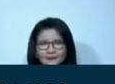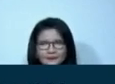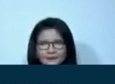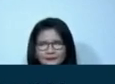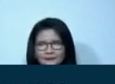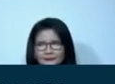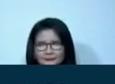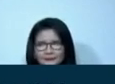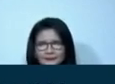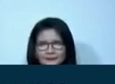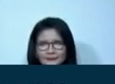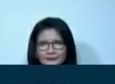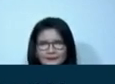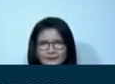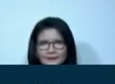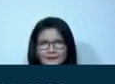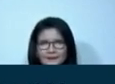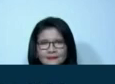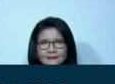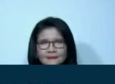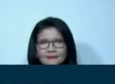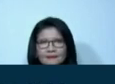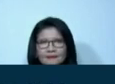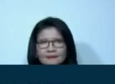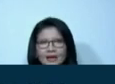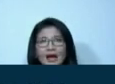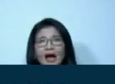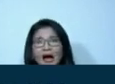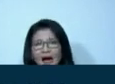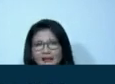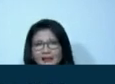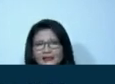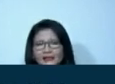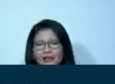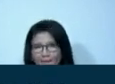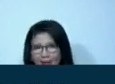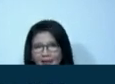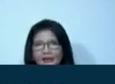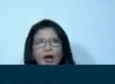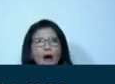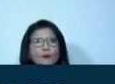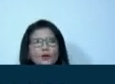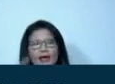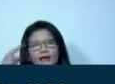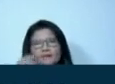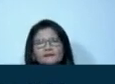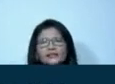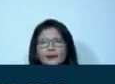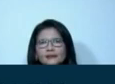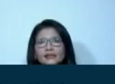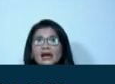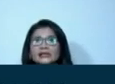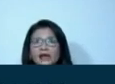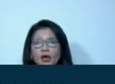dan juga Prabowo Subianto eh debat berlangsung hangat dan juga seru tidak hanya menyampaikan visi misi